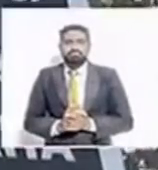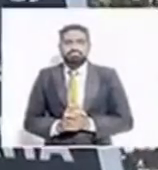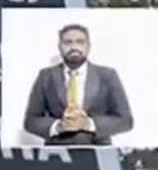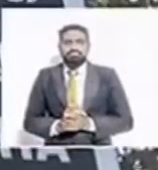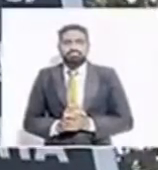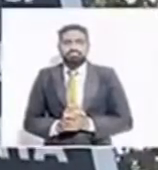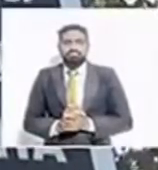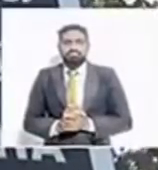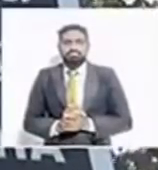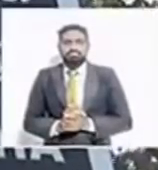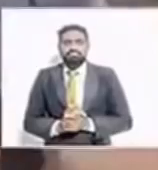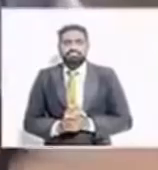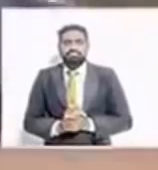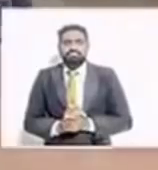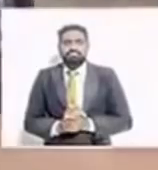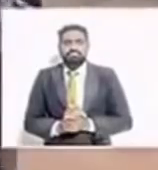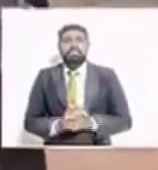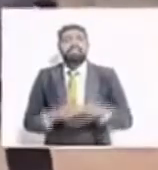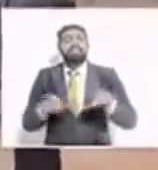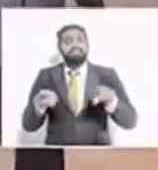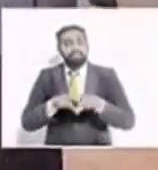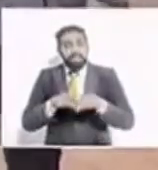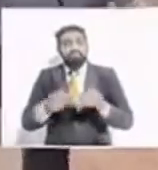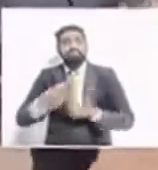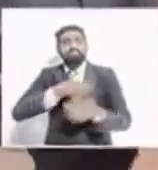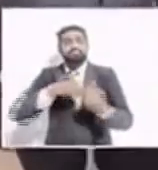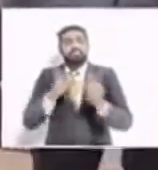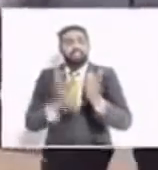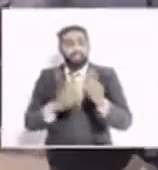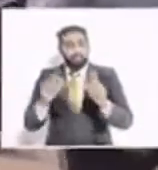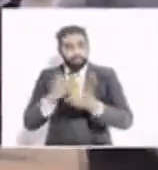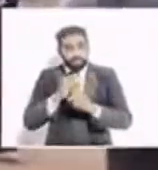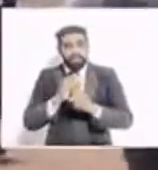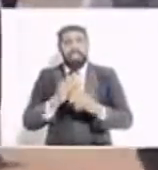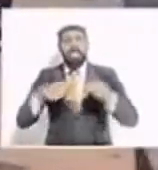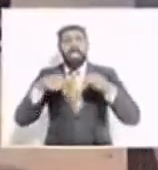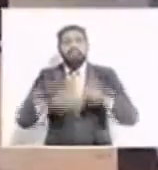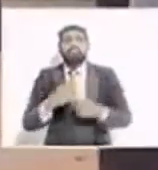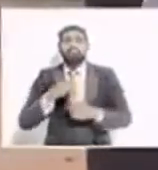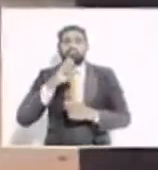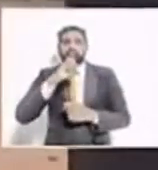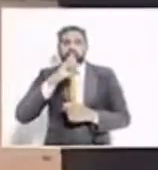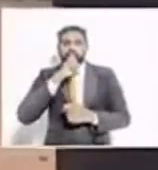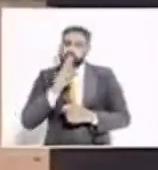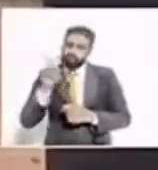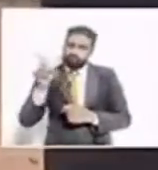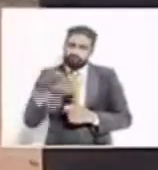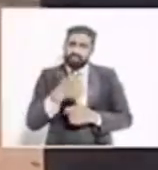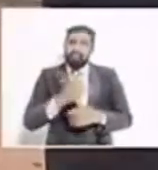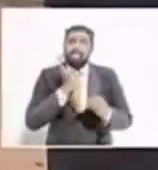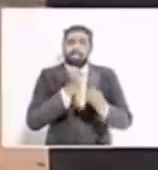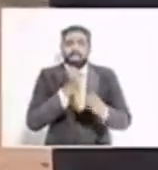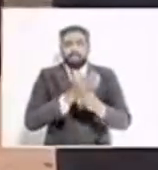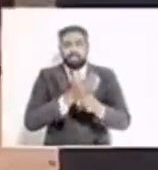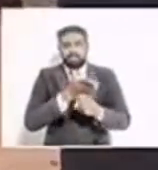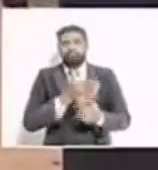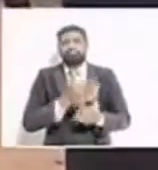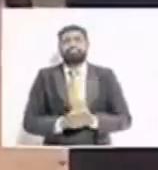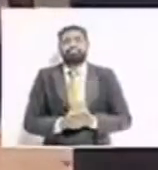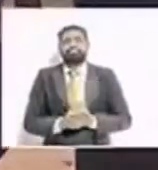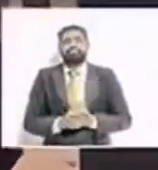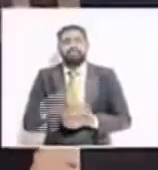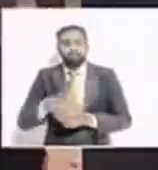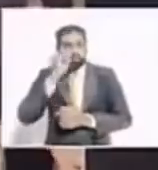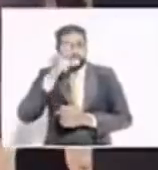Meanwhile, Finance Minister Basil Rajapaksa was present at the Gampa High Court this morning. The minister was present at the High Court today